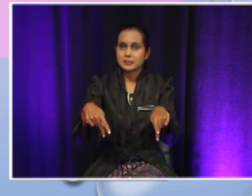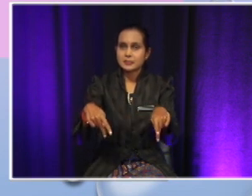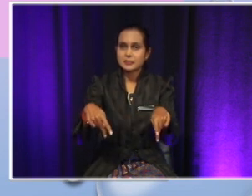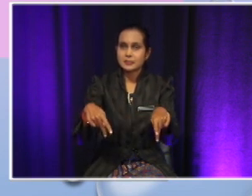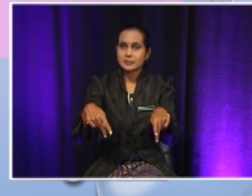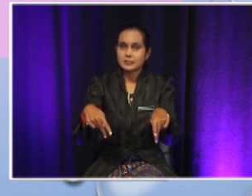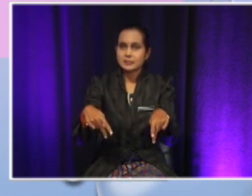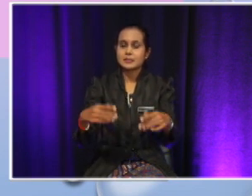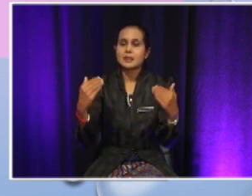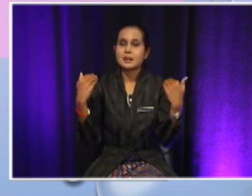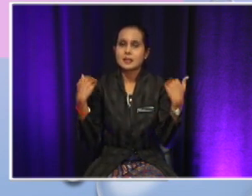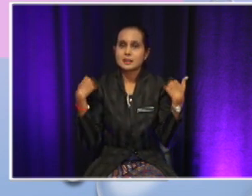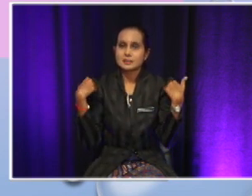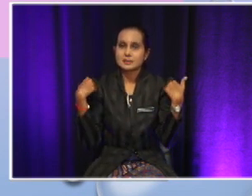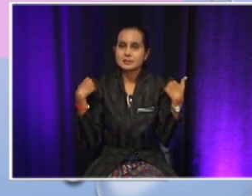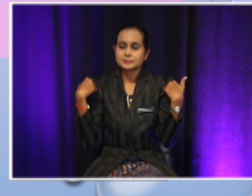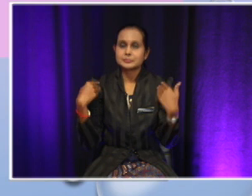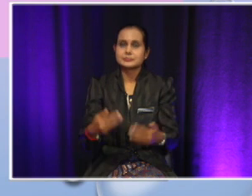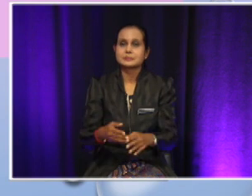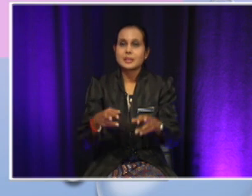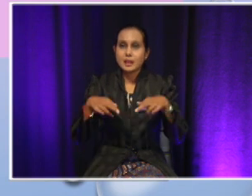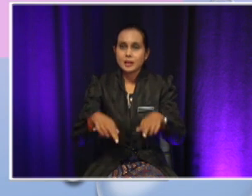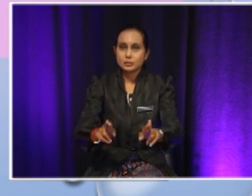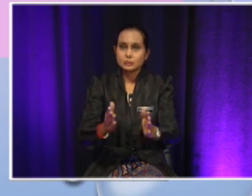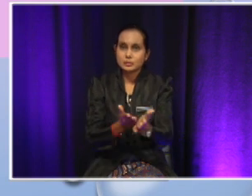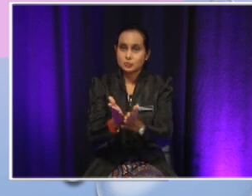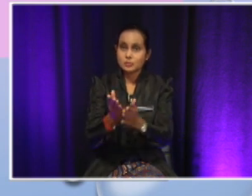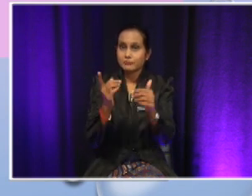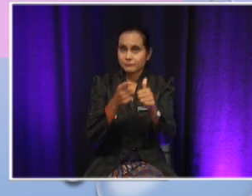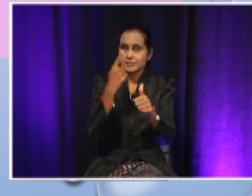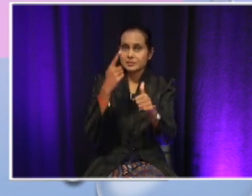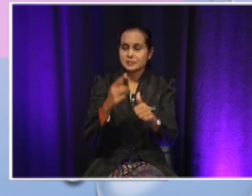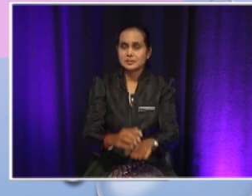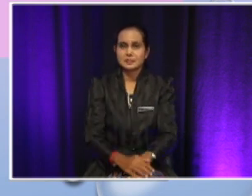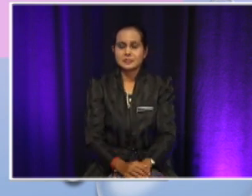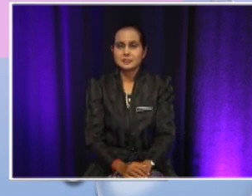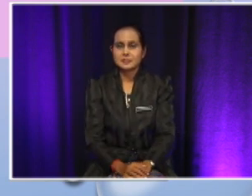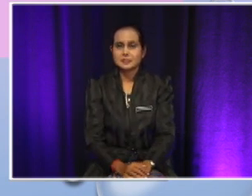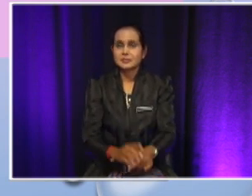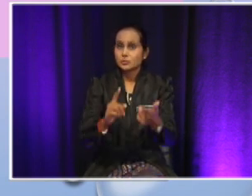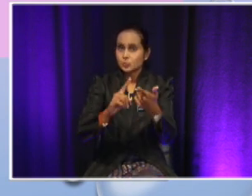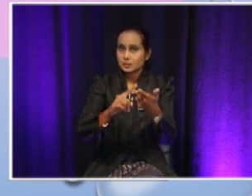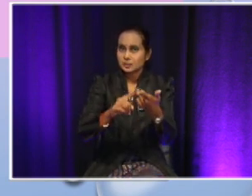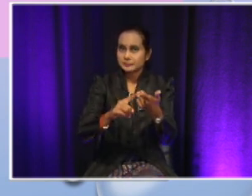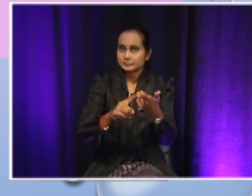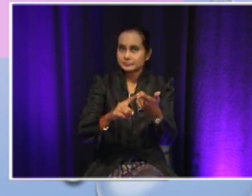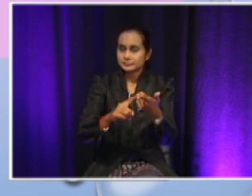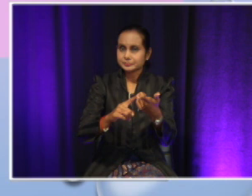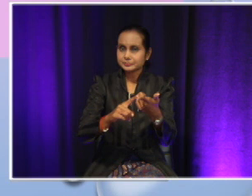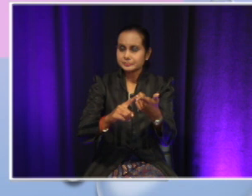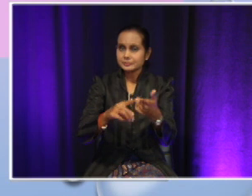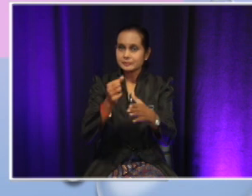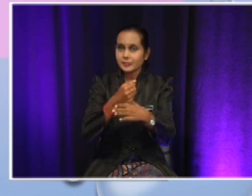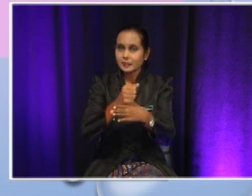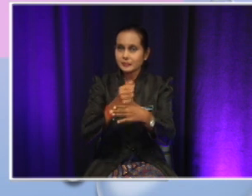bekalan arus terus. Ini adalah yang pertama. Dan yang kedua, yang manakah yang kedua?